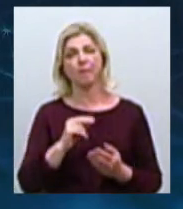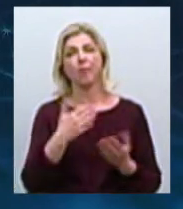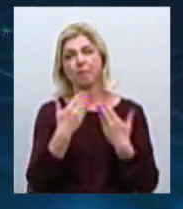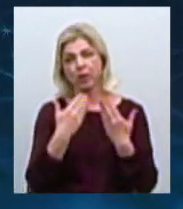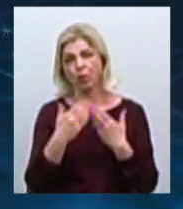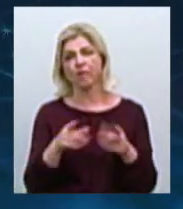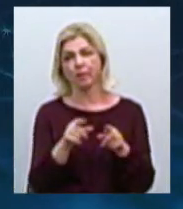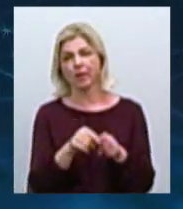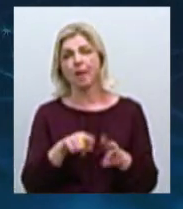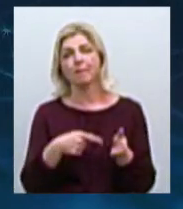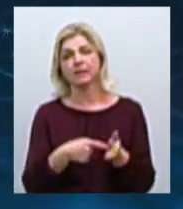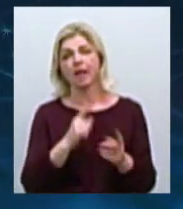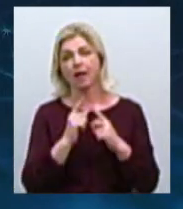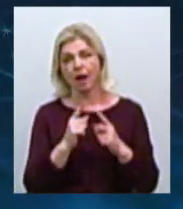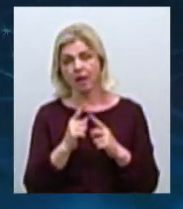керівництвом електротрансу.